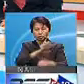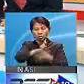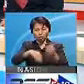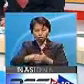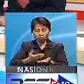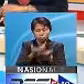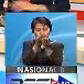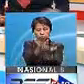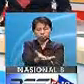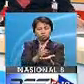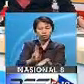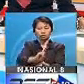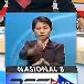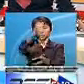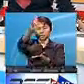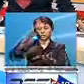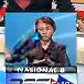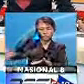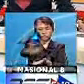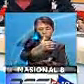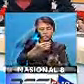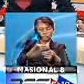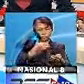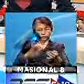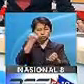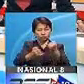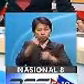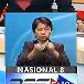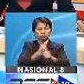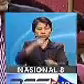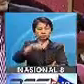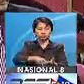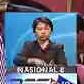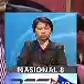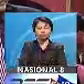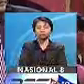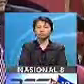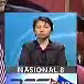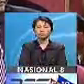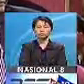hasil pembentangan universiti terlibat diperoleh sebelum akhir tahun ini.